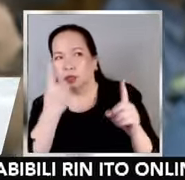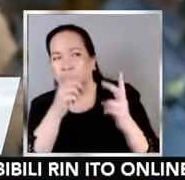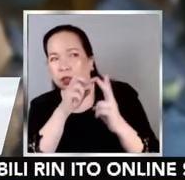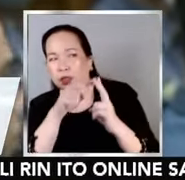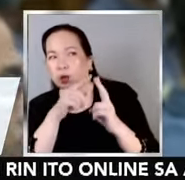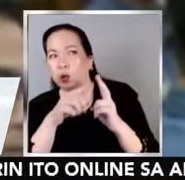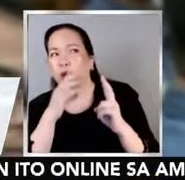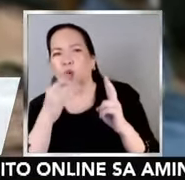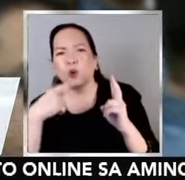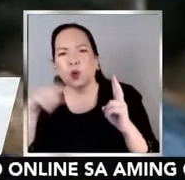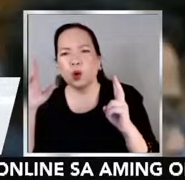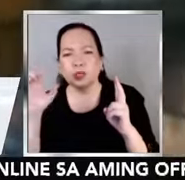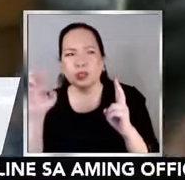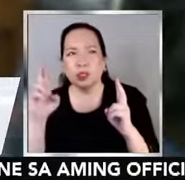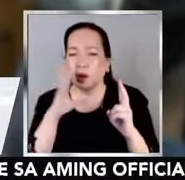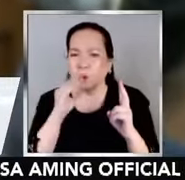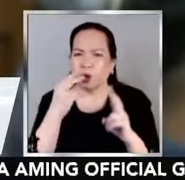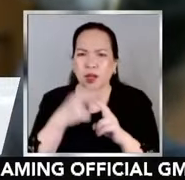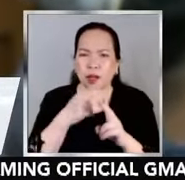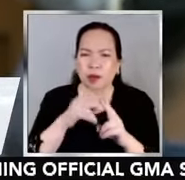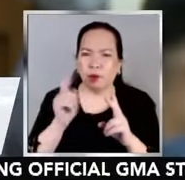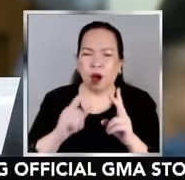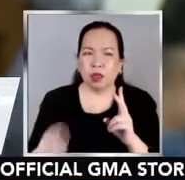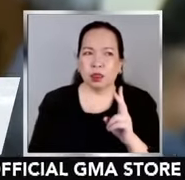Anong pangalan?